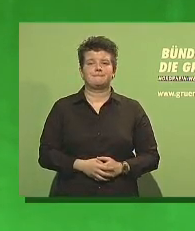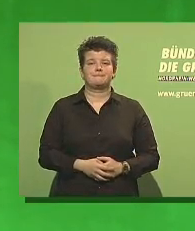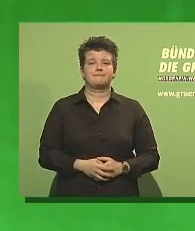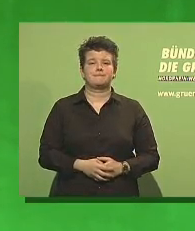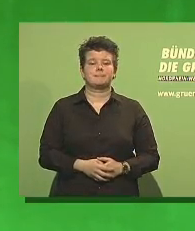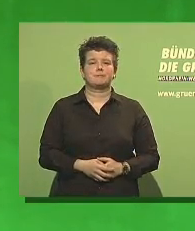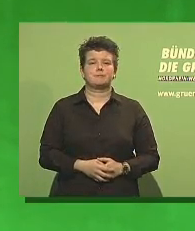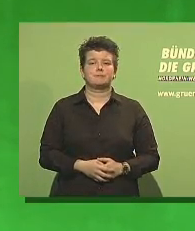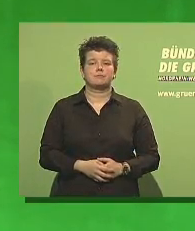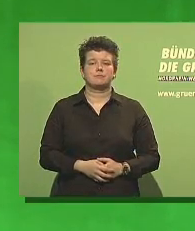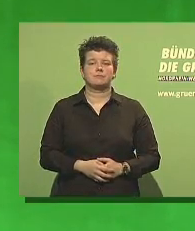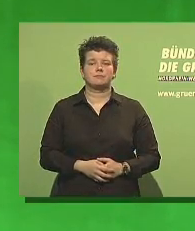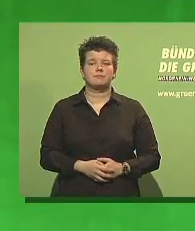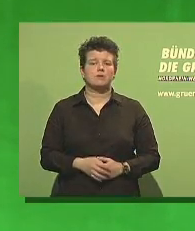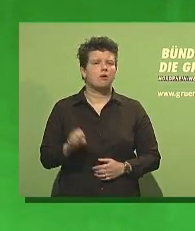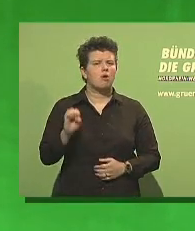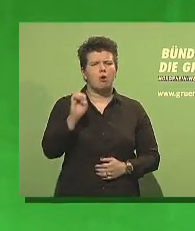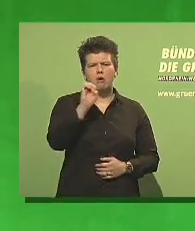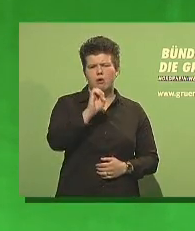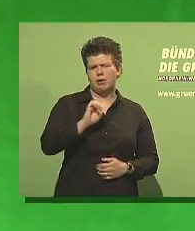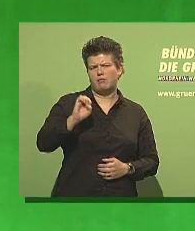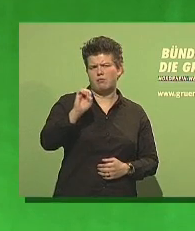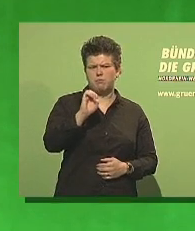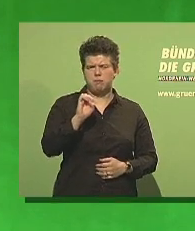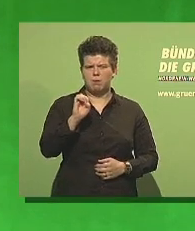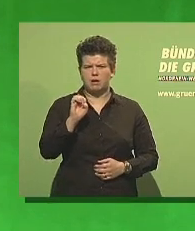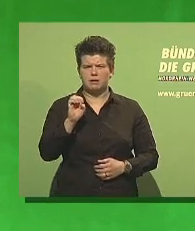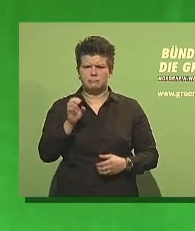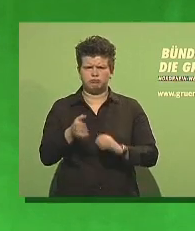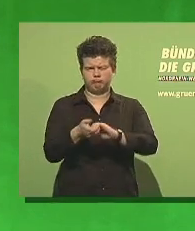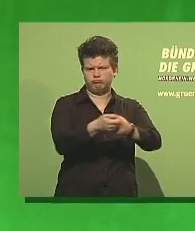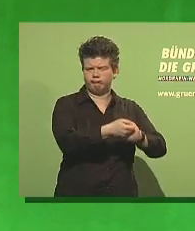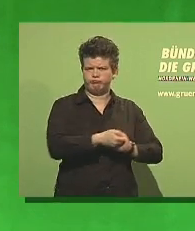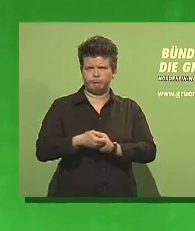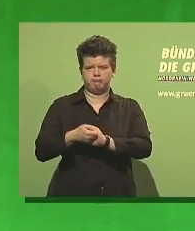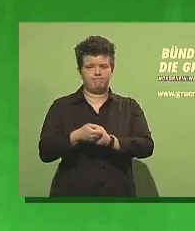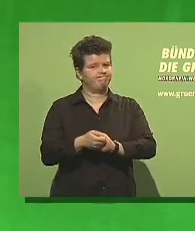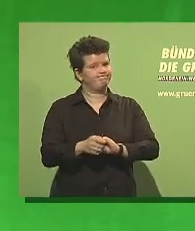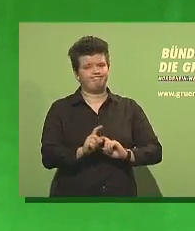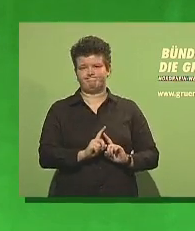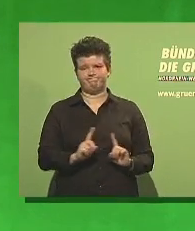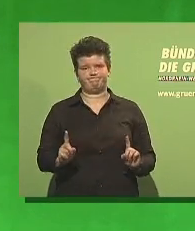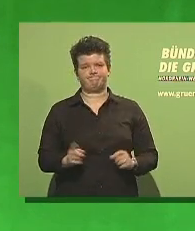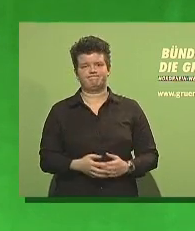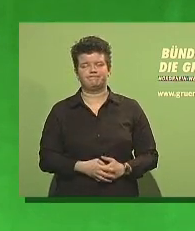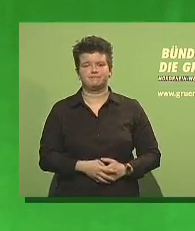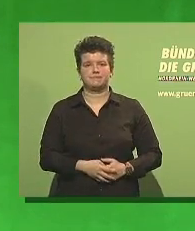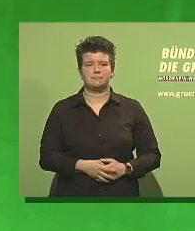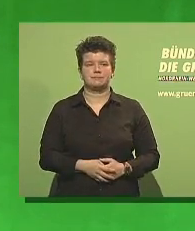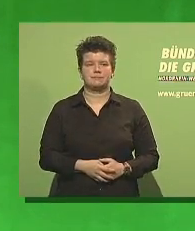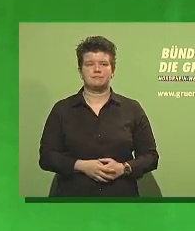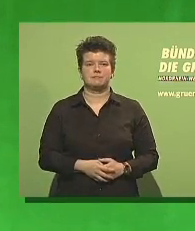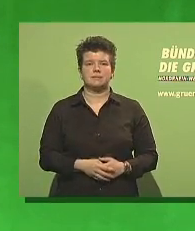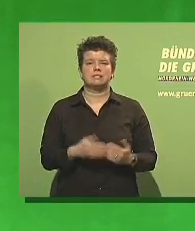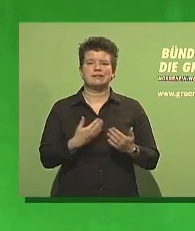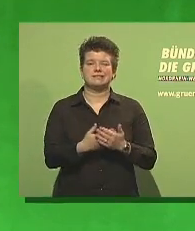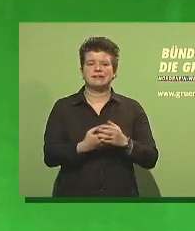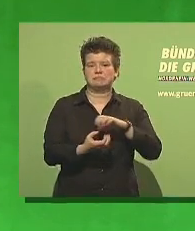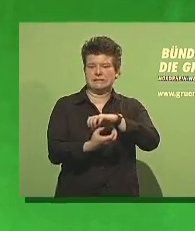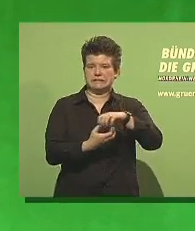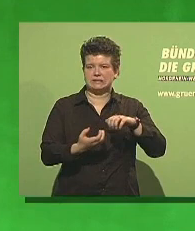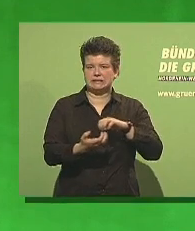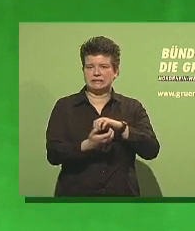eine Zerreißprobe gerät. Und das heißt auch, der Streit um den richtigen Weg für Europa aus der Krise wird